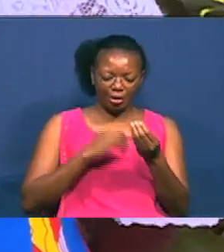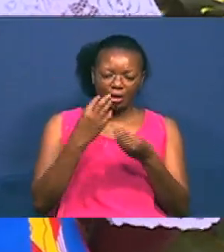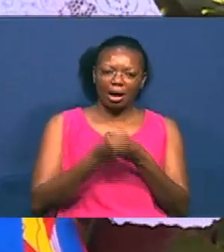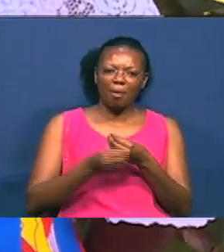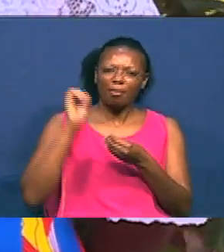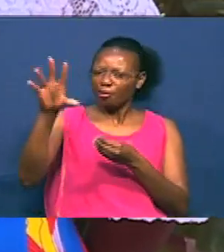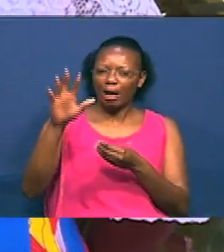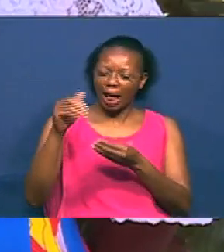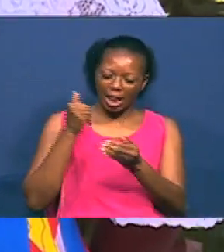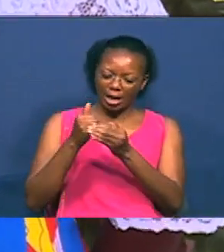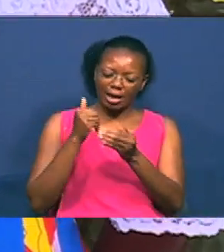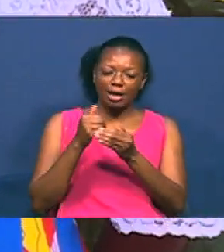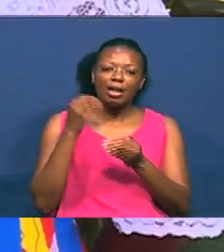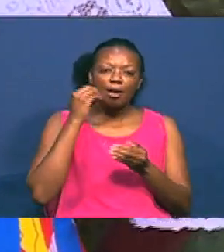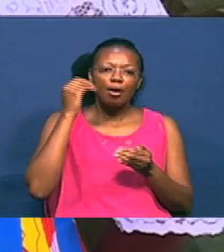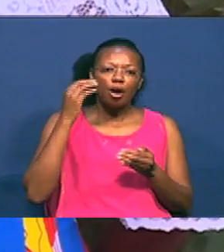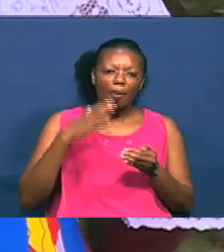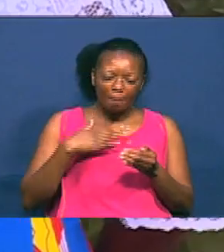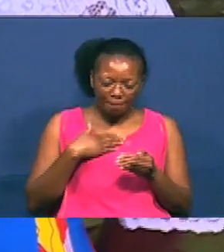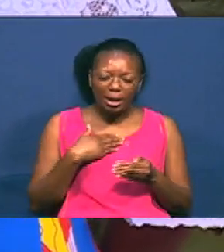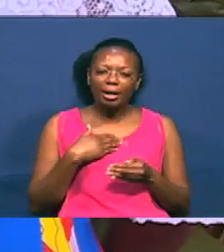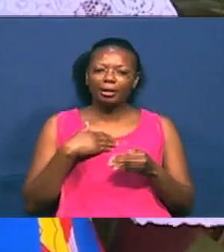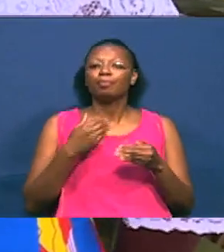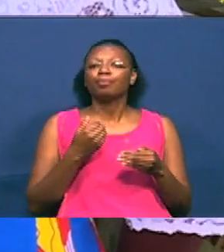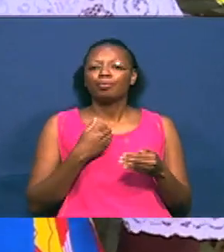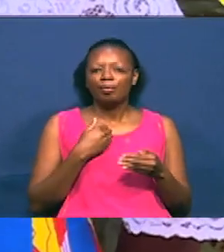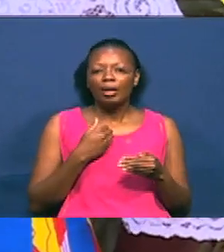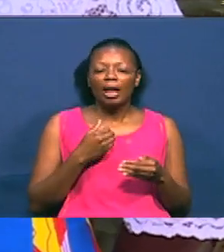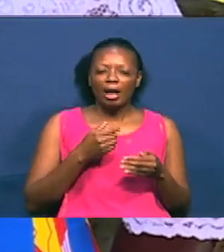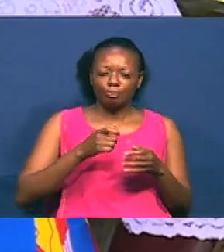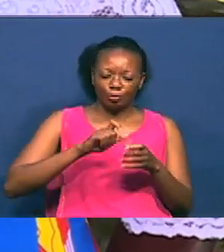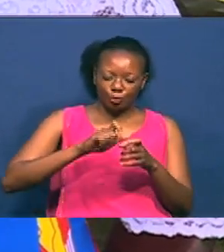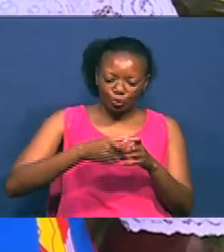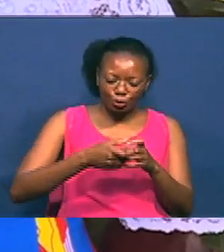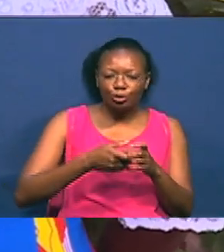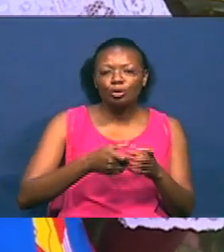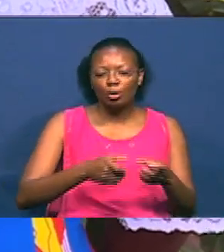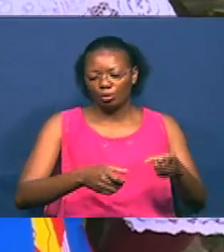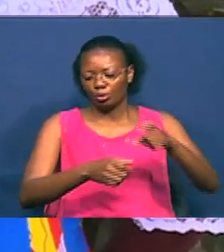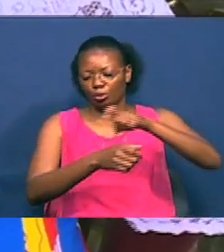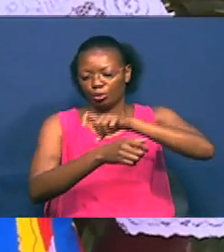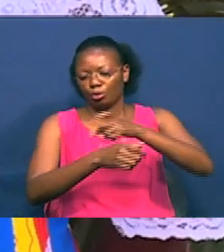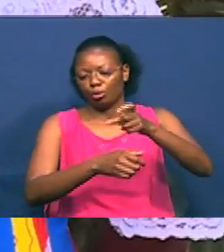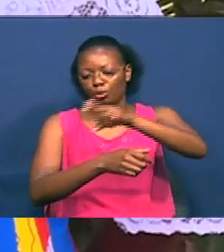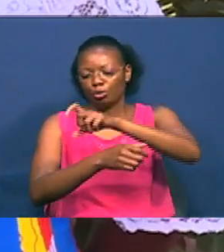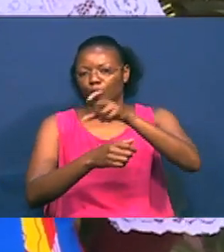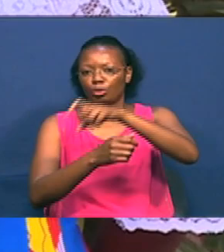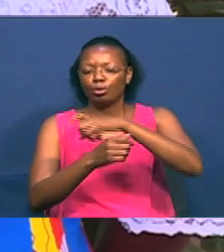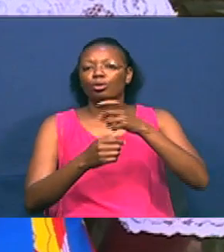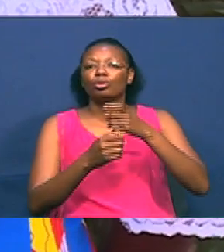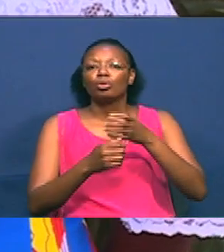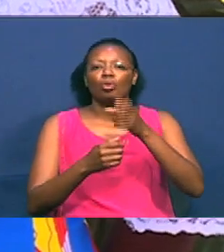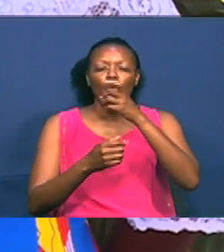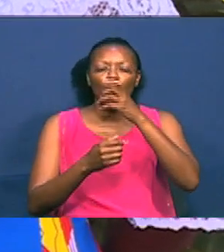langu. Ikabidi nikang'ang'ana kanunua hose pipe ndio huwa inanisaidia kumwagia kunyunyizia hiyo migomba